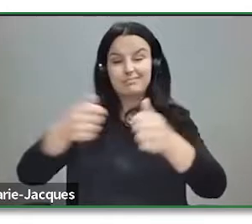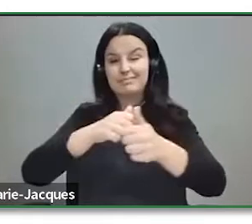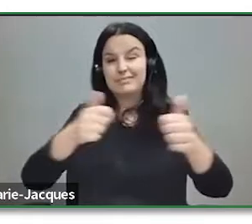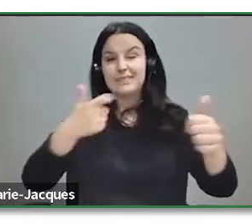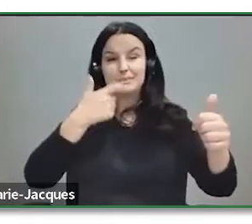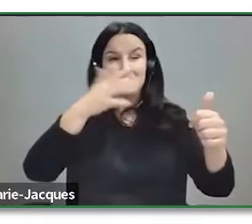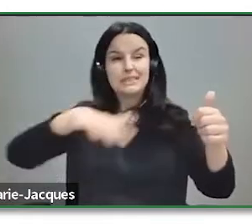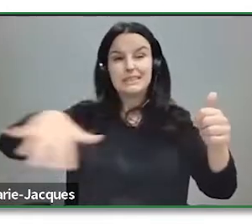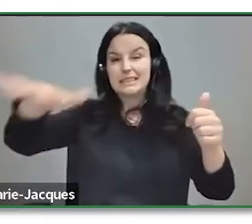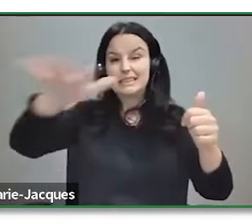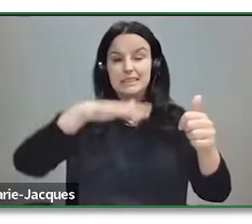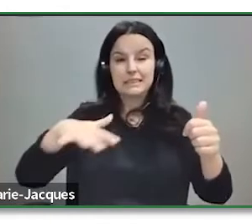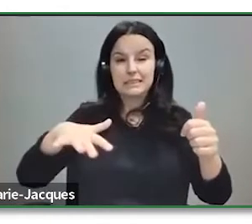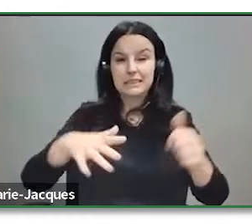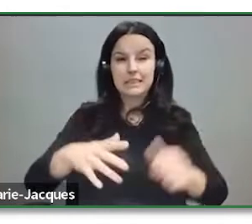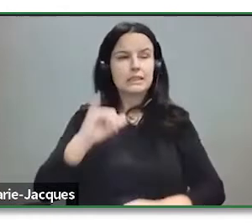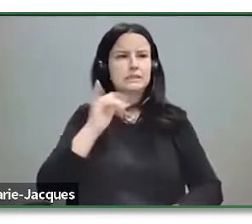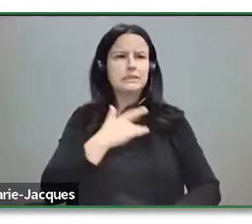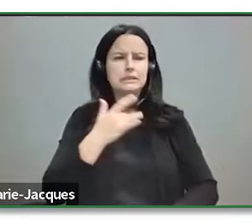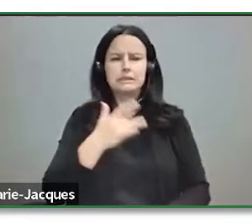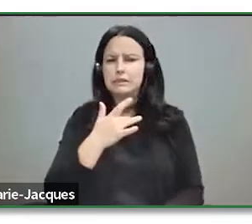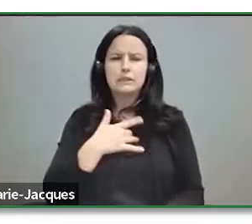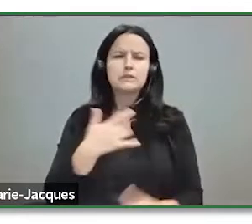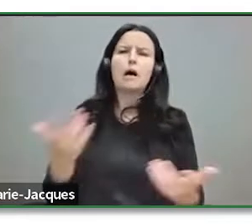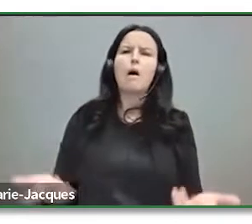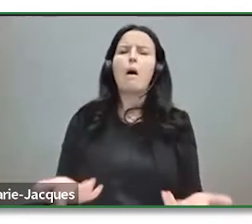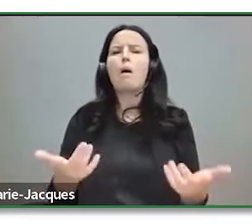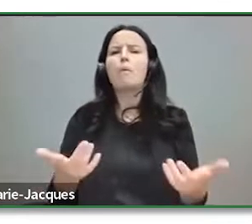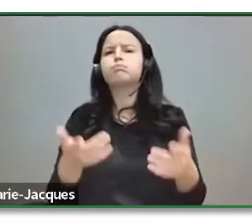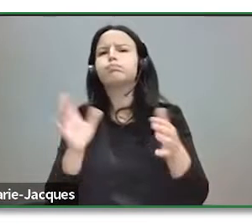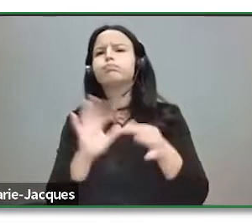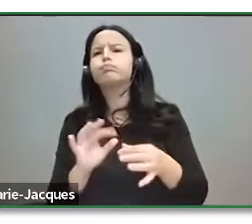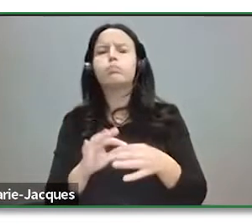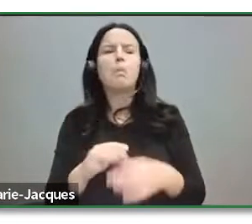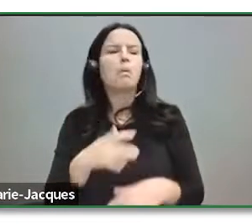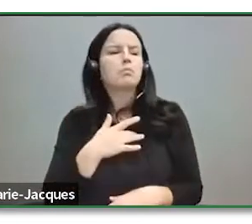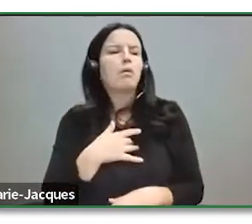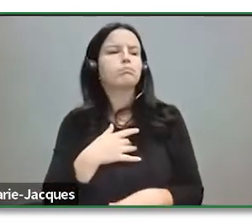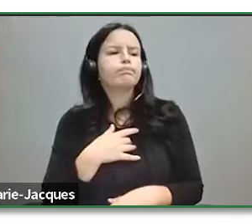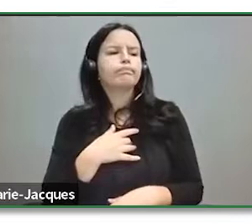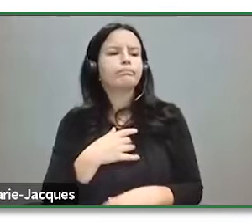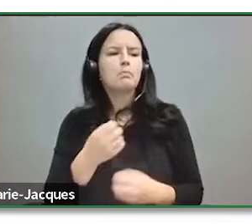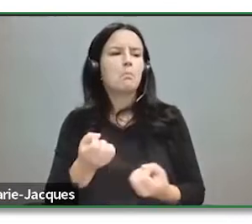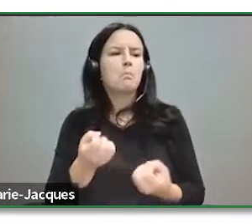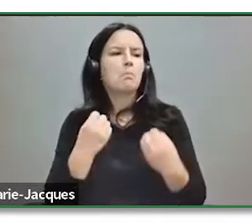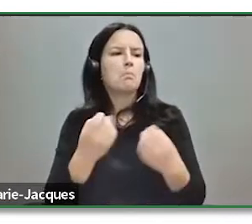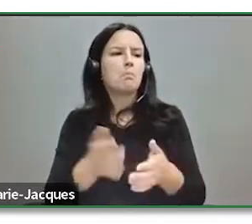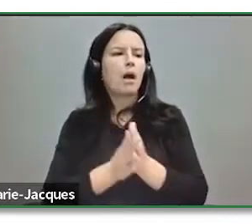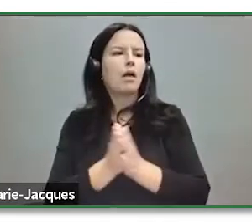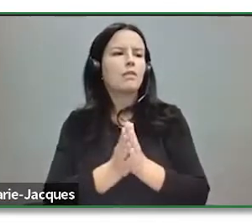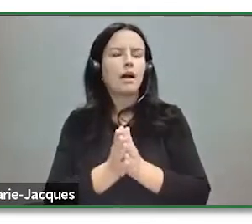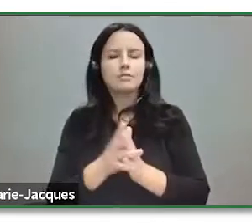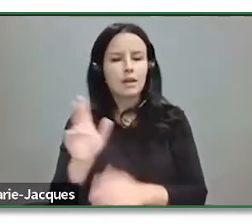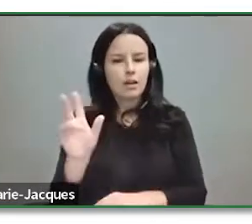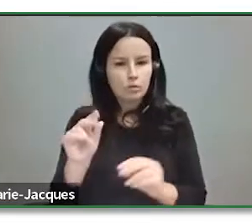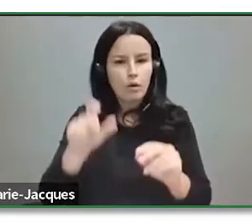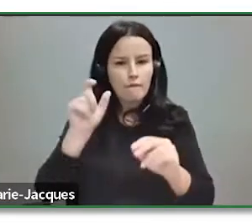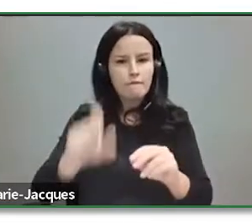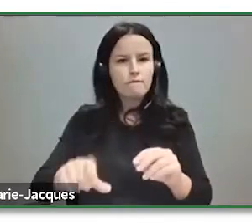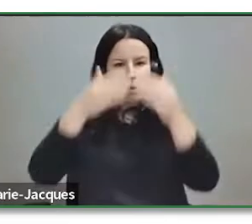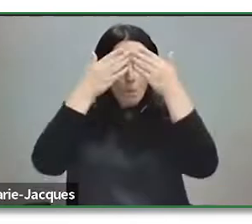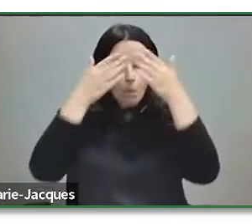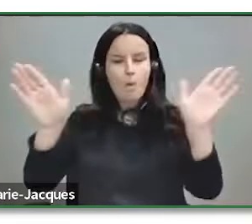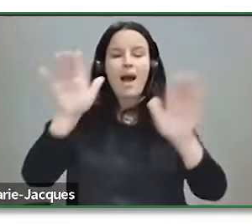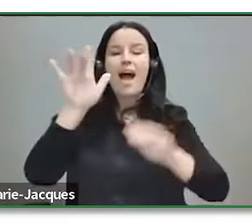vous avez l'impression que cette discussion ne répond pas à vos préoccupations, je vous invite à faire preuve d'ouverture d'esprit, car la création d'accessibilité au parc implique